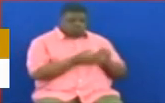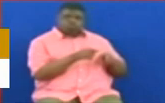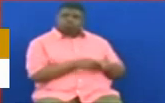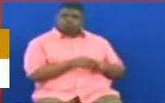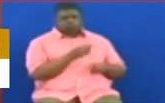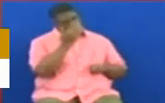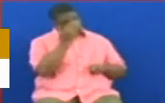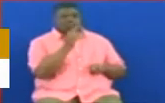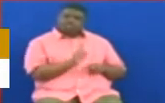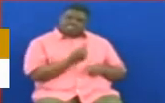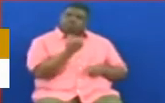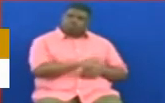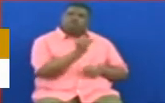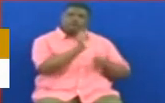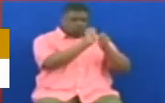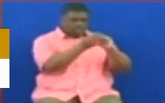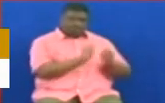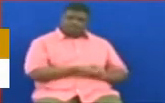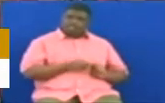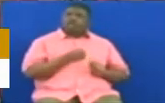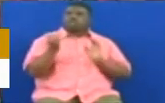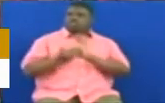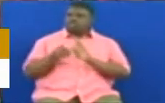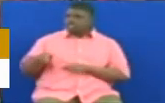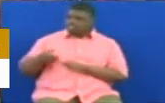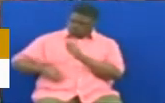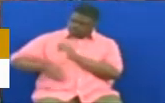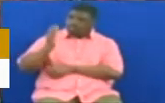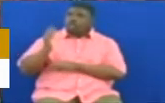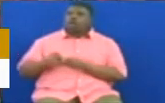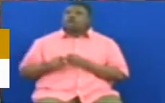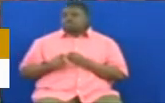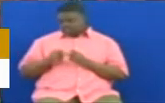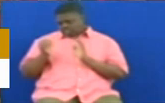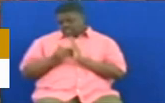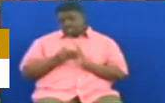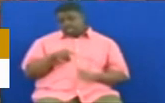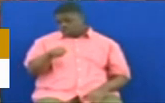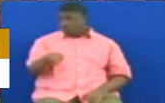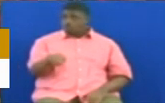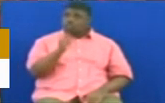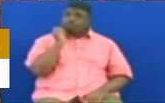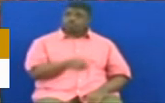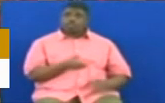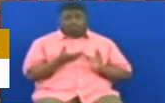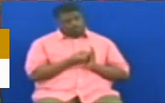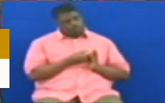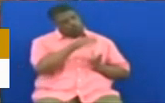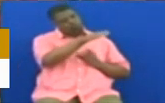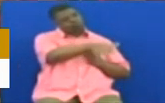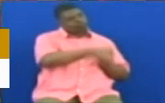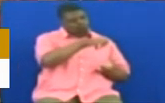tunajua ni kipi tunachoenda kukirekebisha baada ya sheria hii kupitishwa. Na sheria hizo Mheshimiwa Spika ni pamoja na sheria ya uvuvi ya